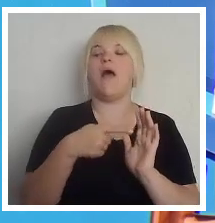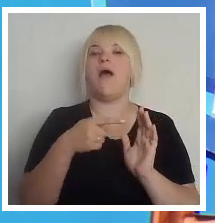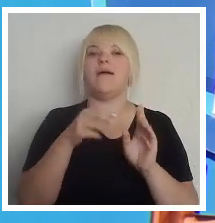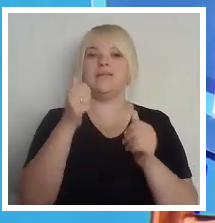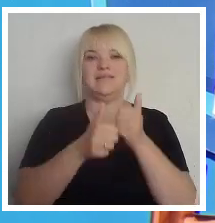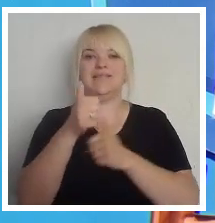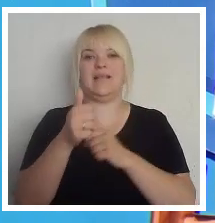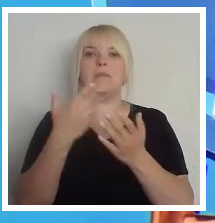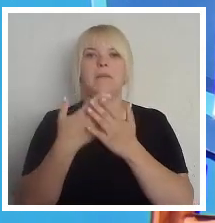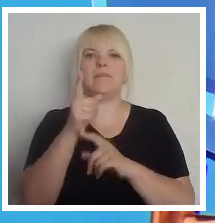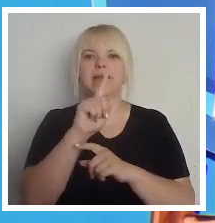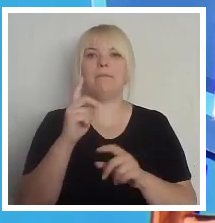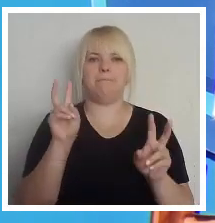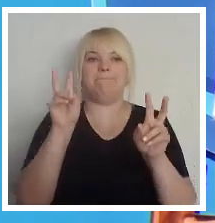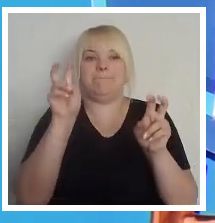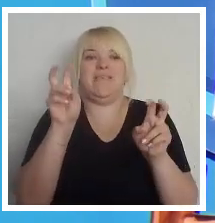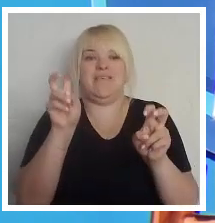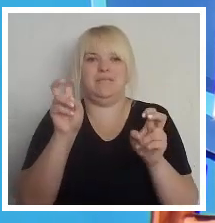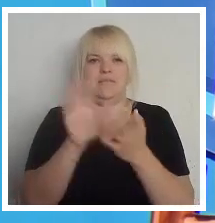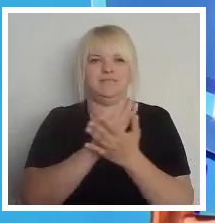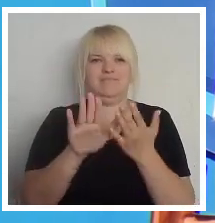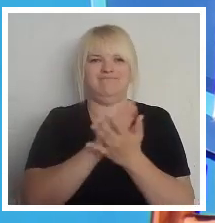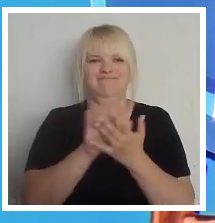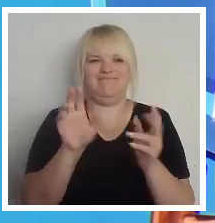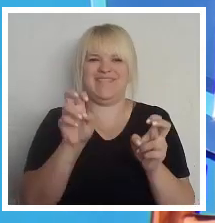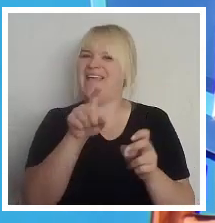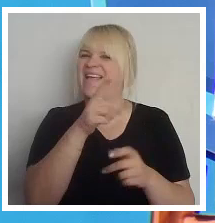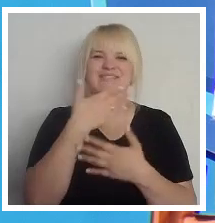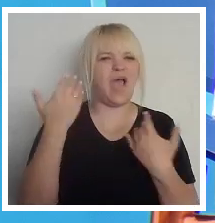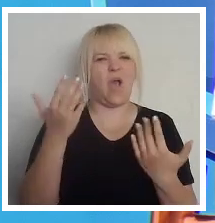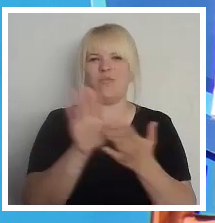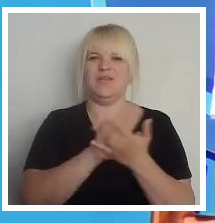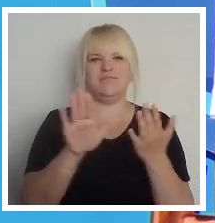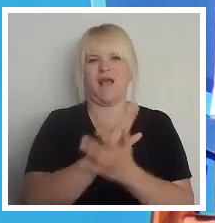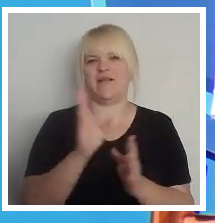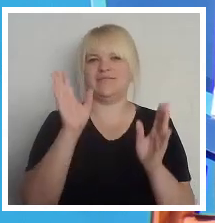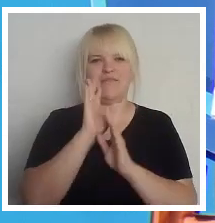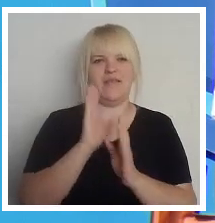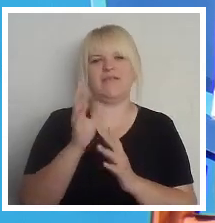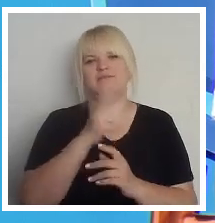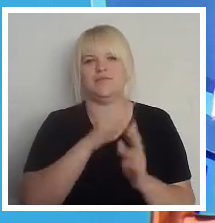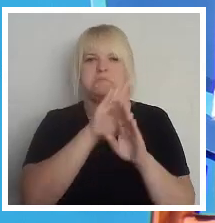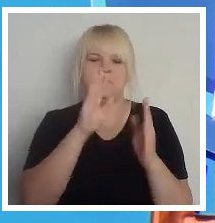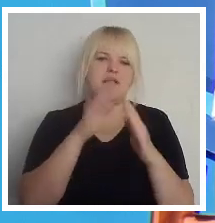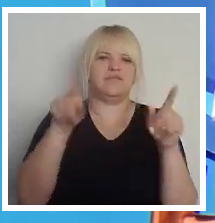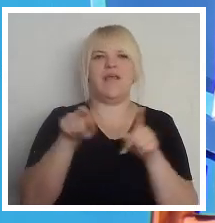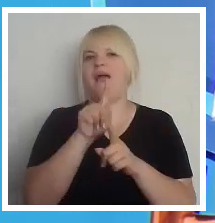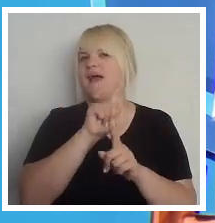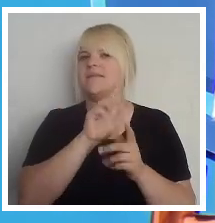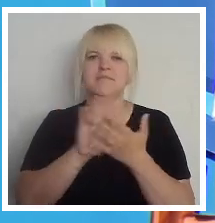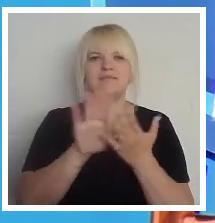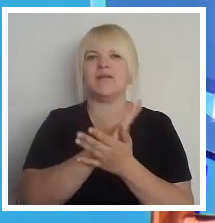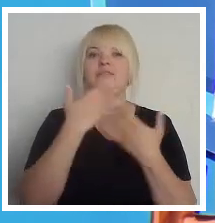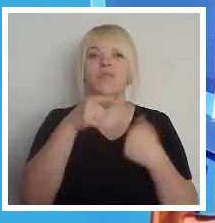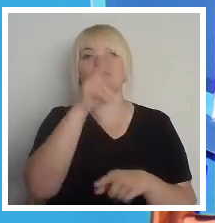ir pēdiņās pa brīvu, jo tā jau nav pa brīvu, soctīkli jau nav pa brīvu. Atkal slavens izteiciens, ja tu nezini, kas